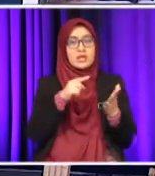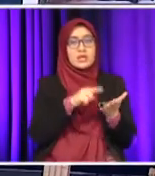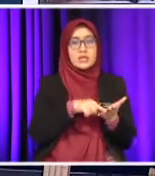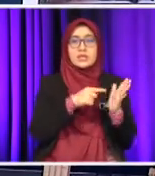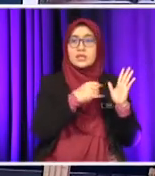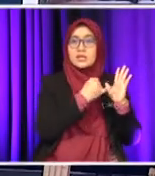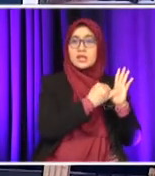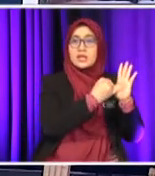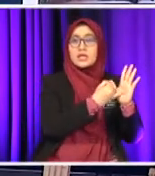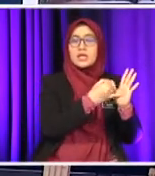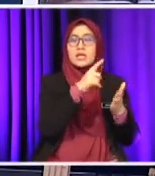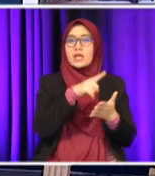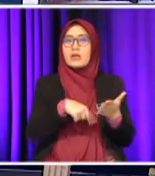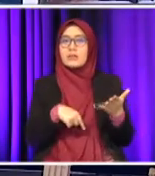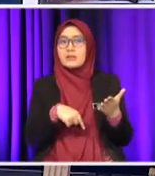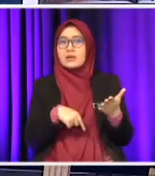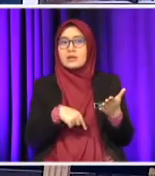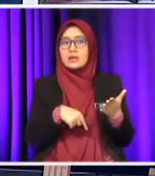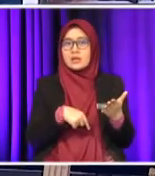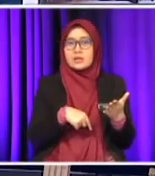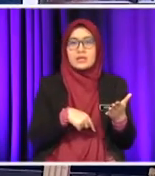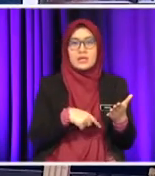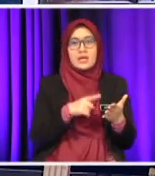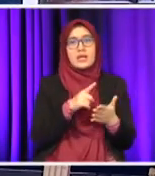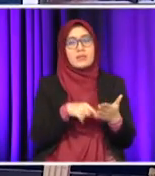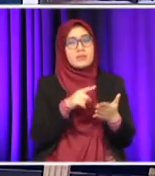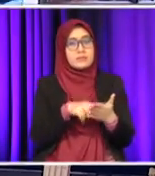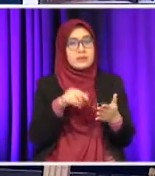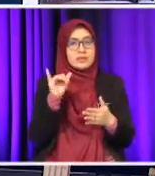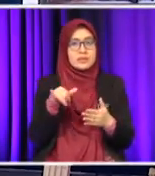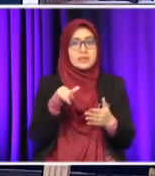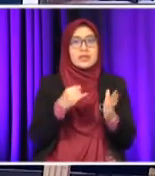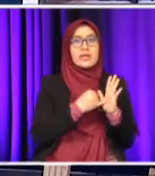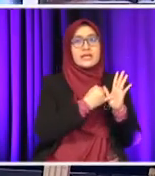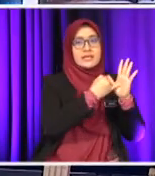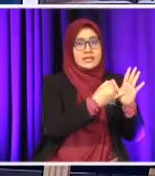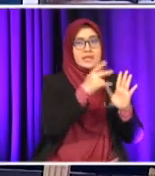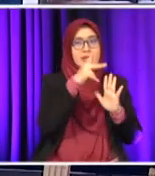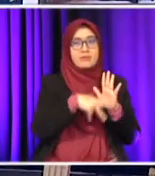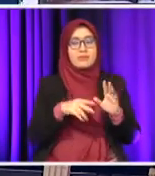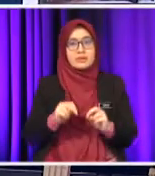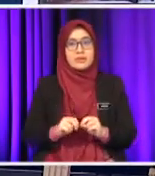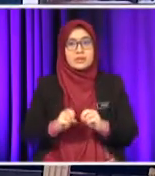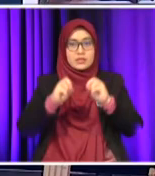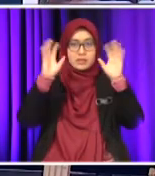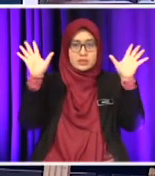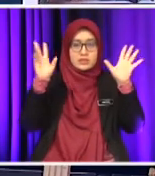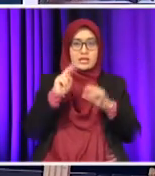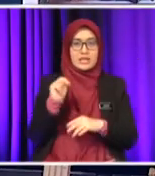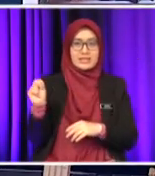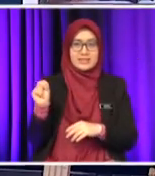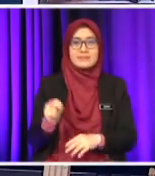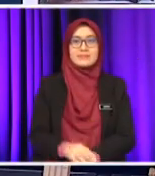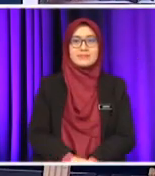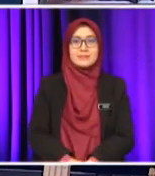eh salah bukan itu lagi satu Haa iklan benderanya Oke jadi